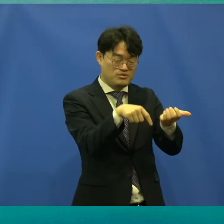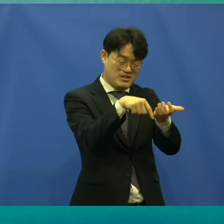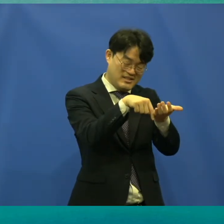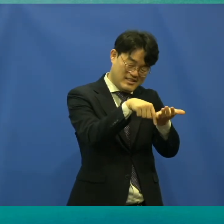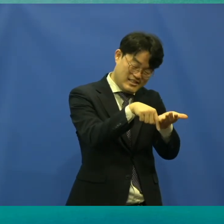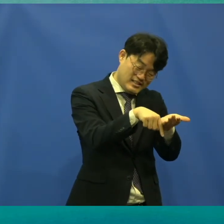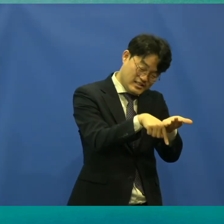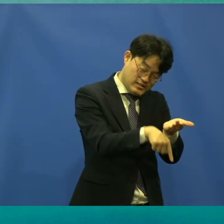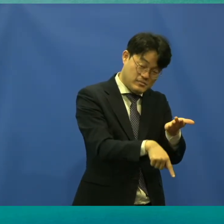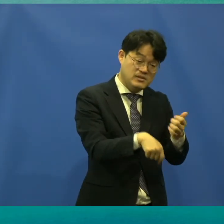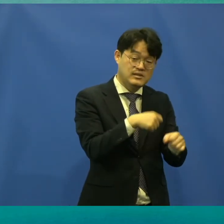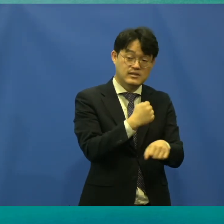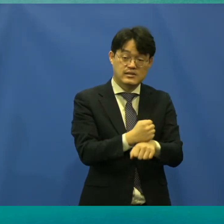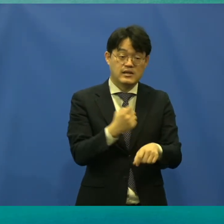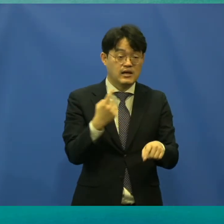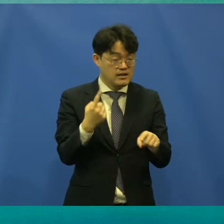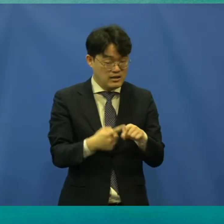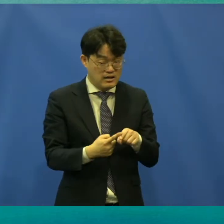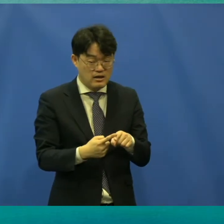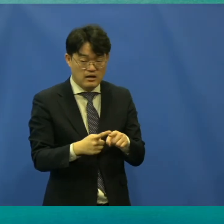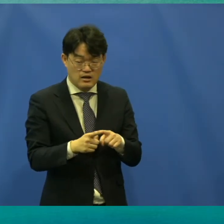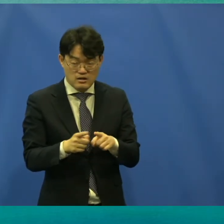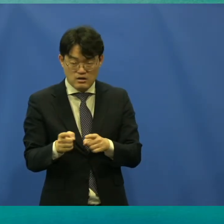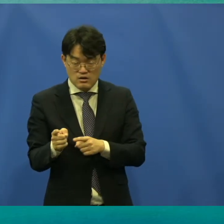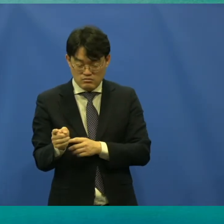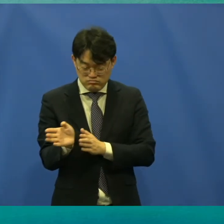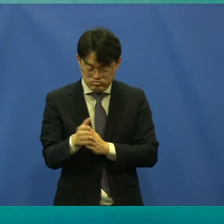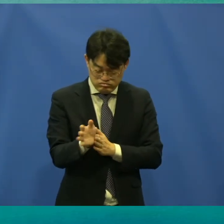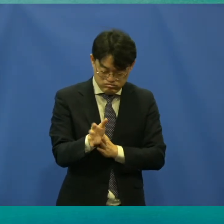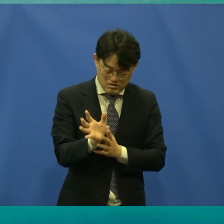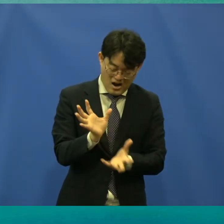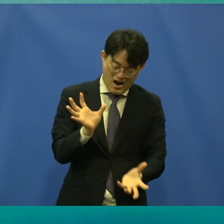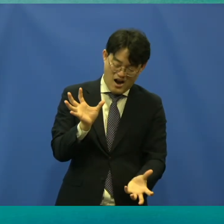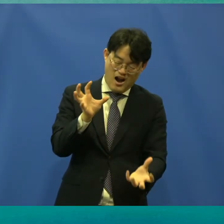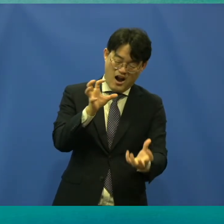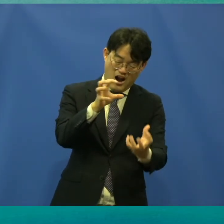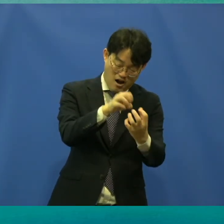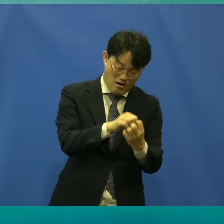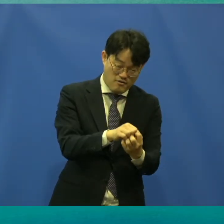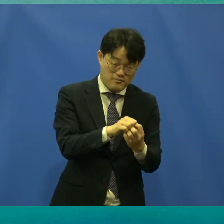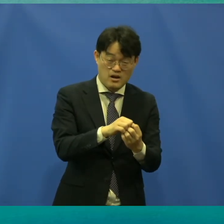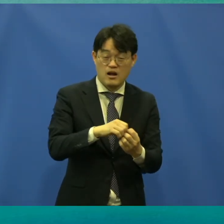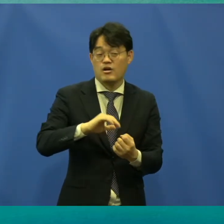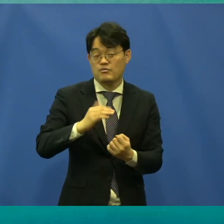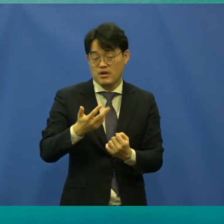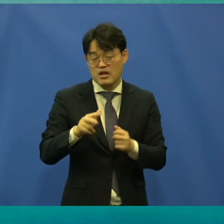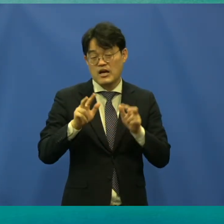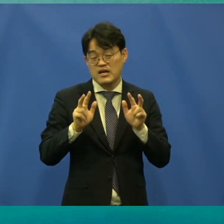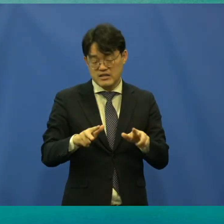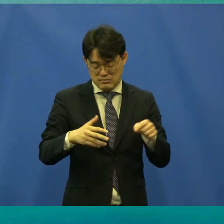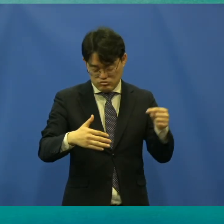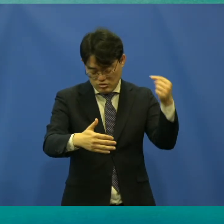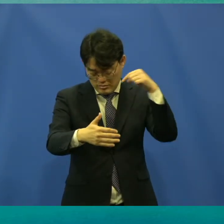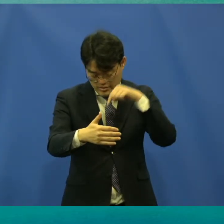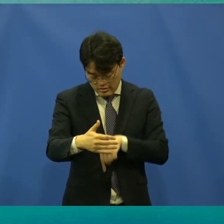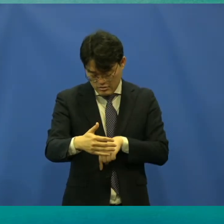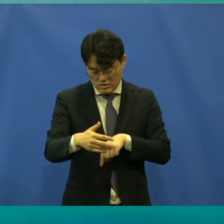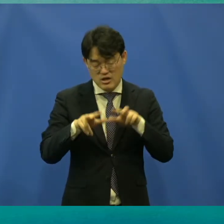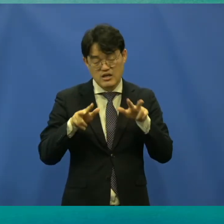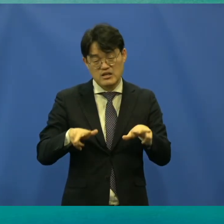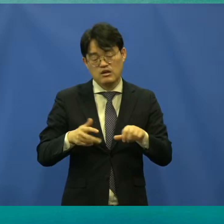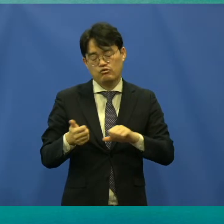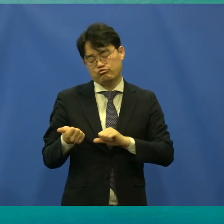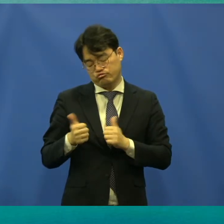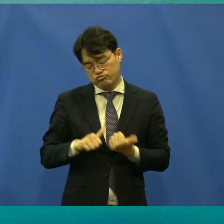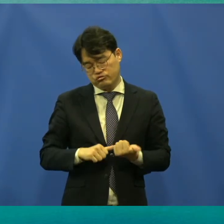요나가 제물이 되어 던져진 그 요나는 스스로의 힘으로는 살 수 없어 이미 죽은 몸과 같아요.